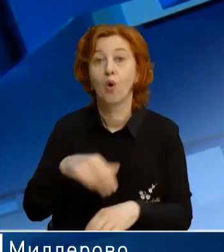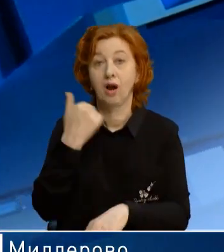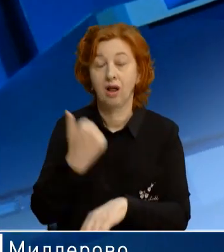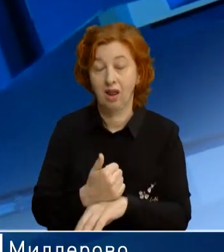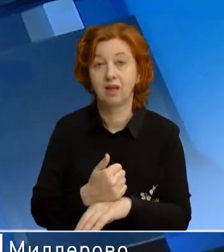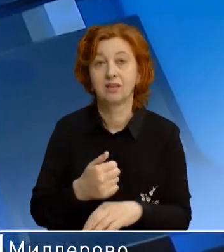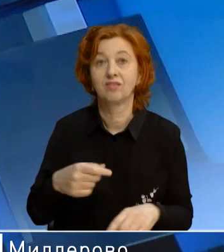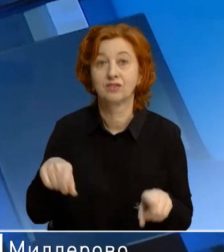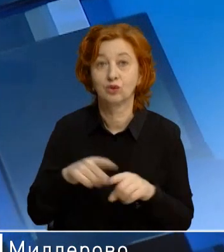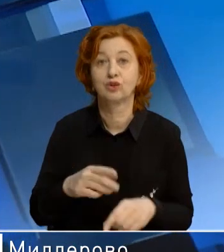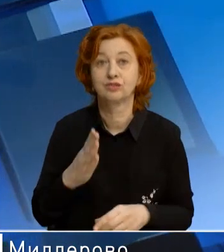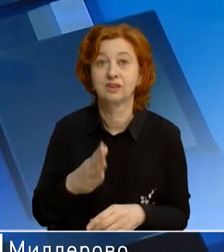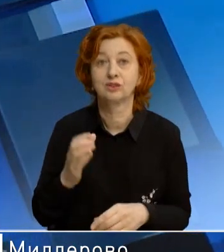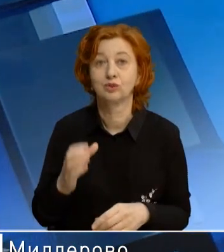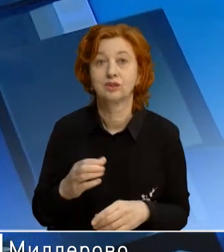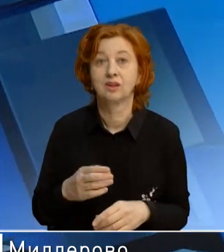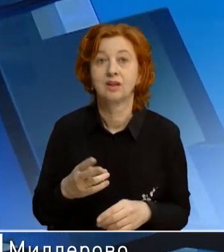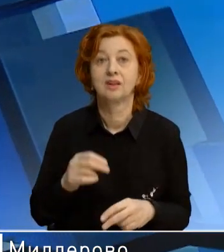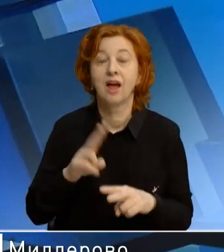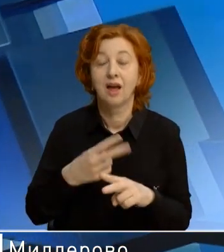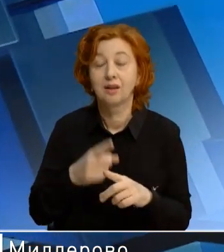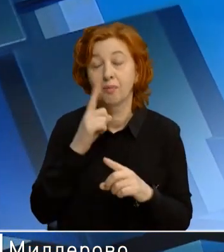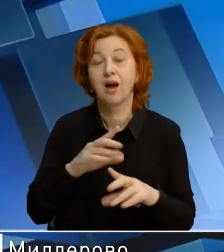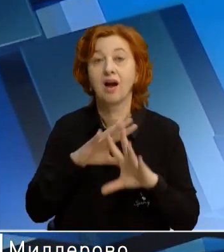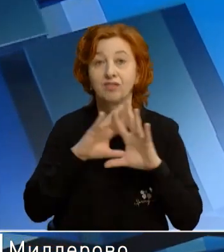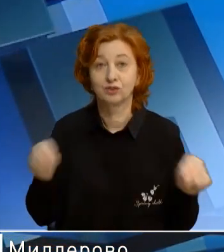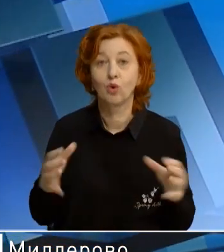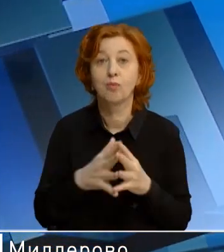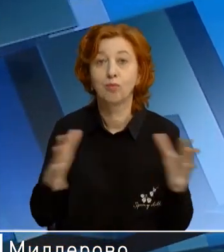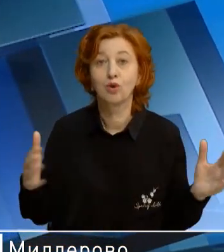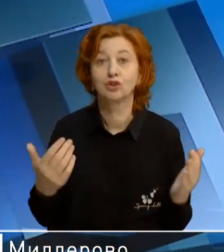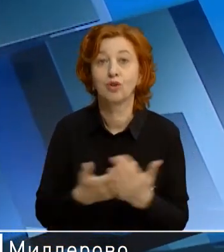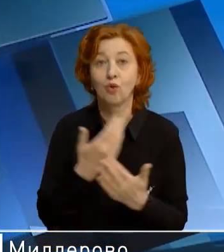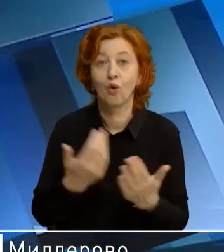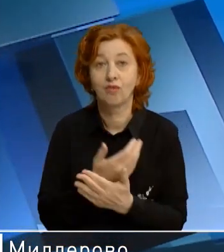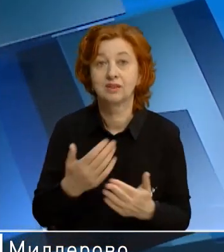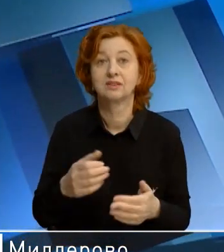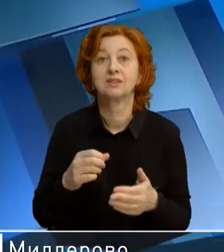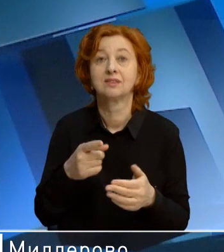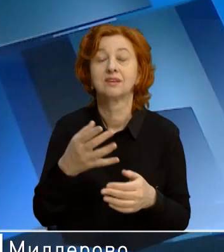в 18:15. На этом пока все. Еще больше новостей в наших социальных